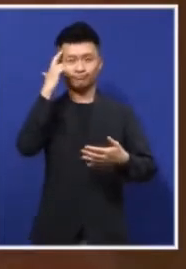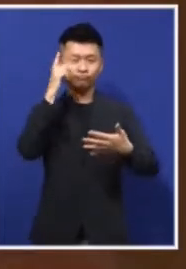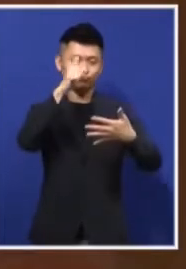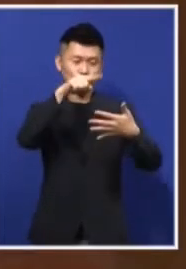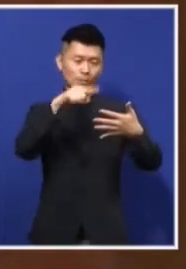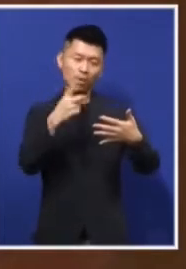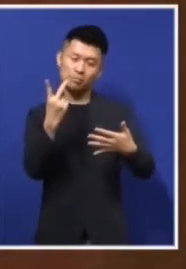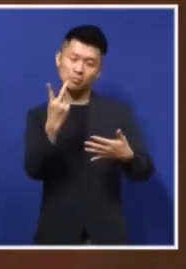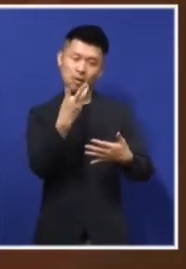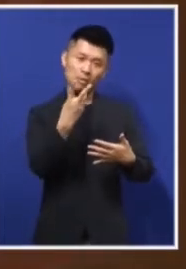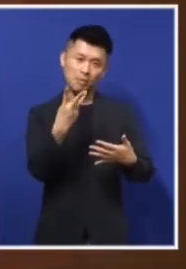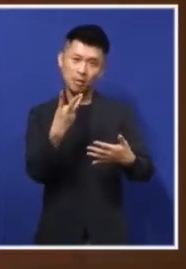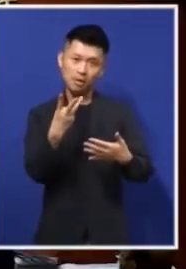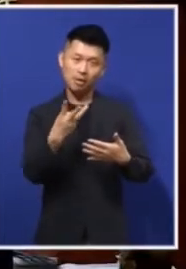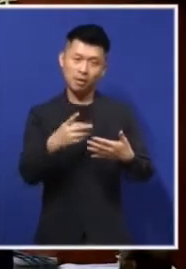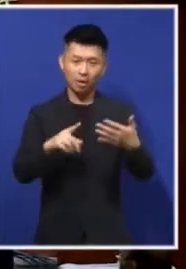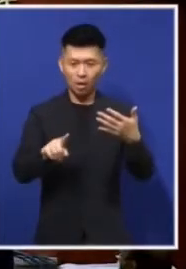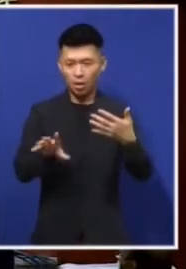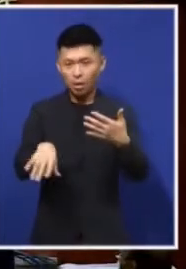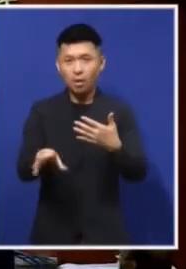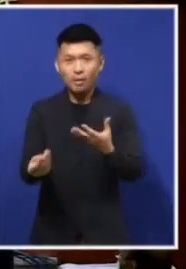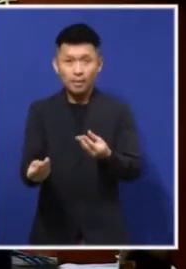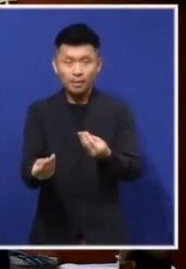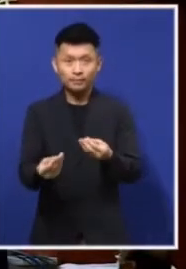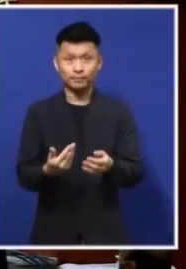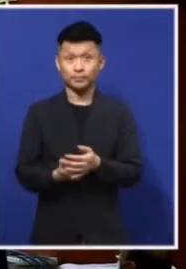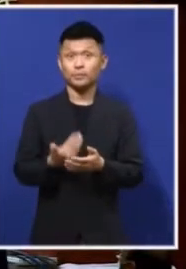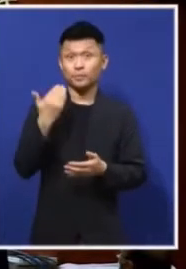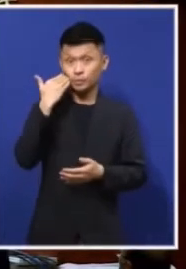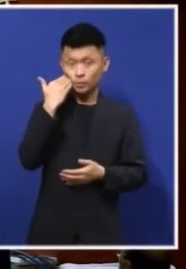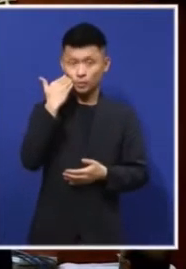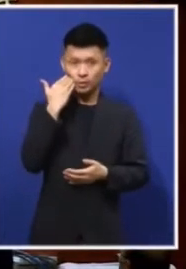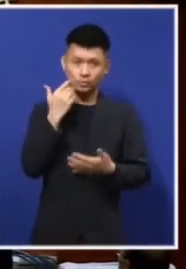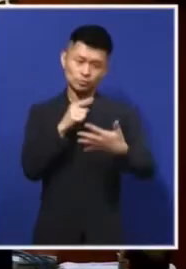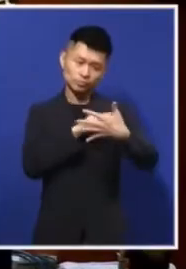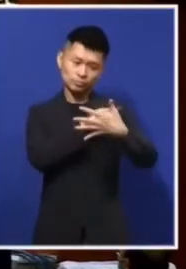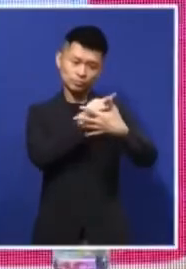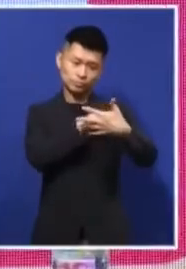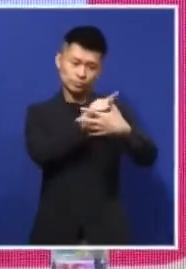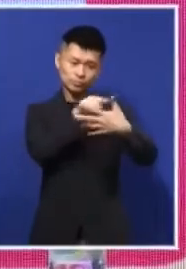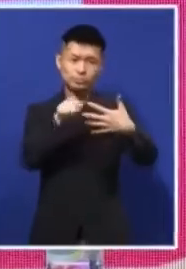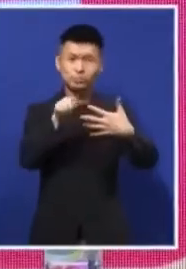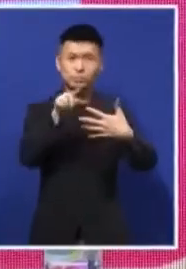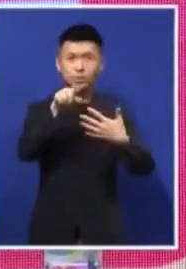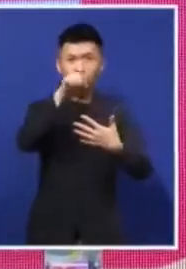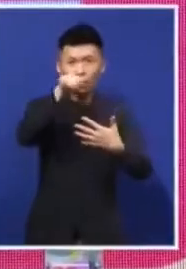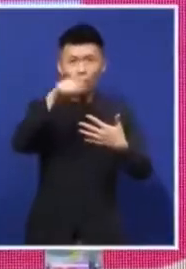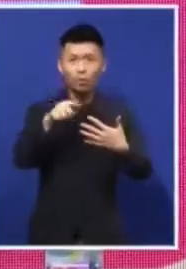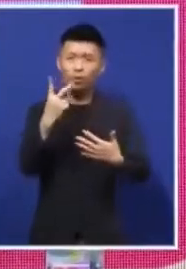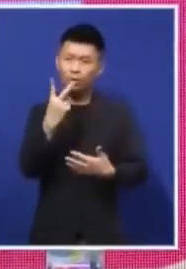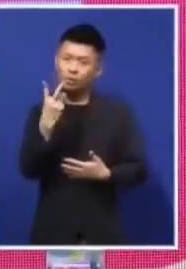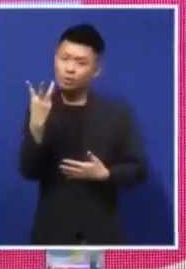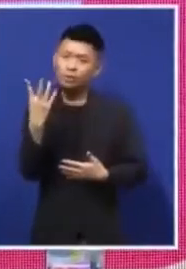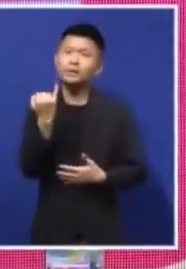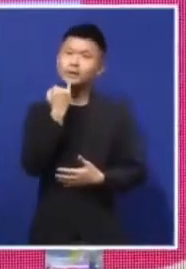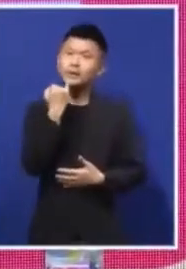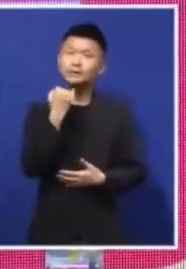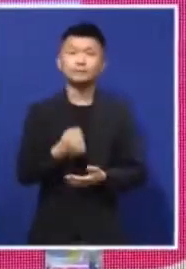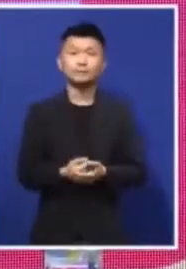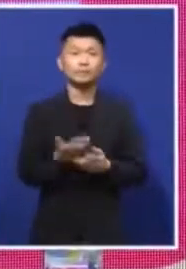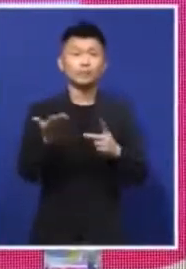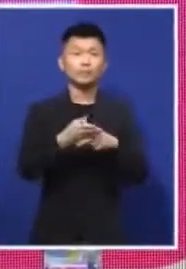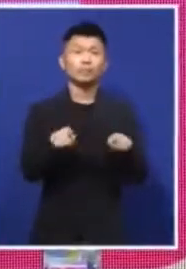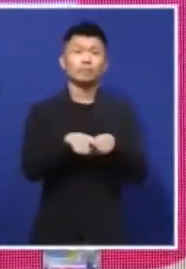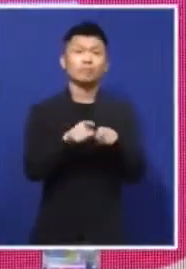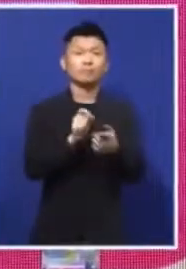成有一些， 当然就是如果你真的只会用其中的两三种，当然你可以只勾两三种，或者如果你平常的